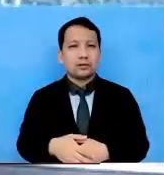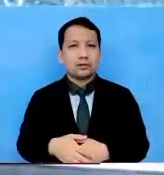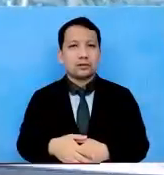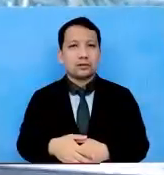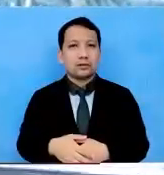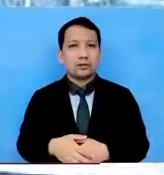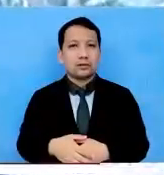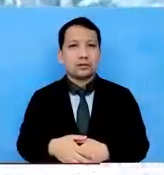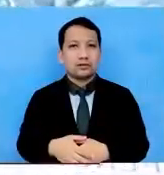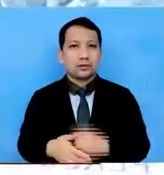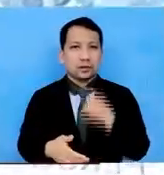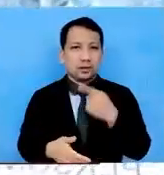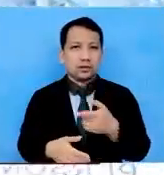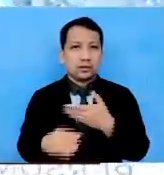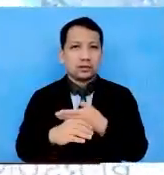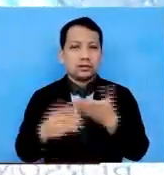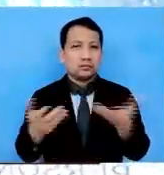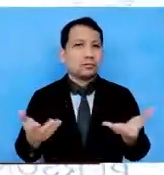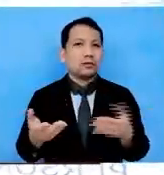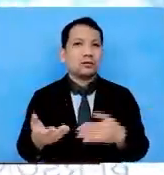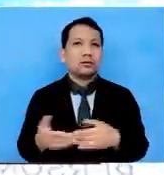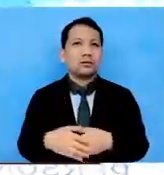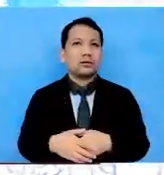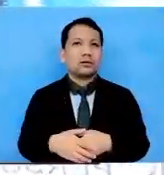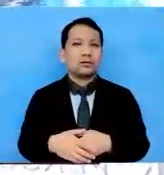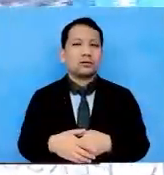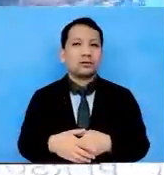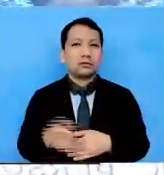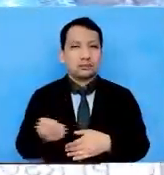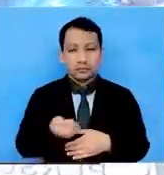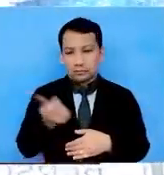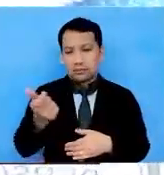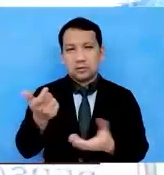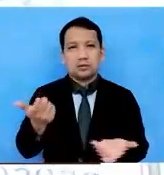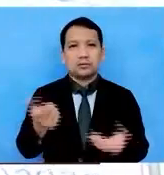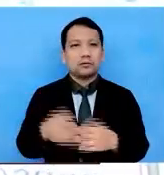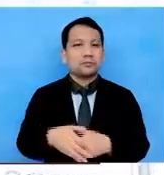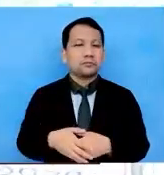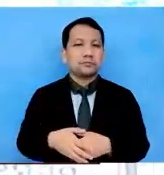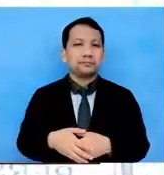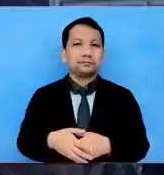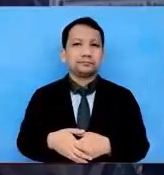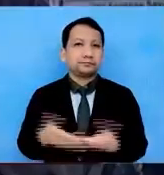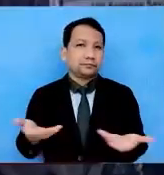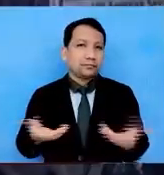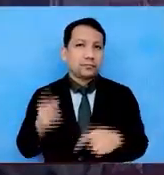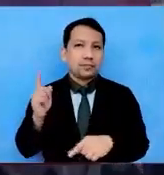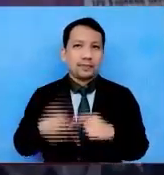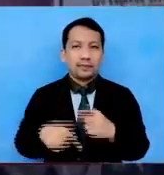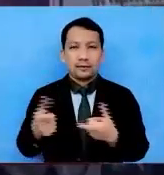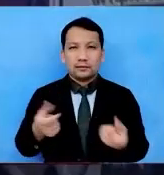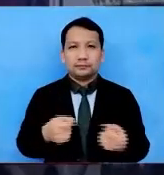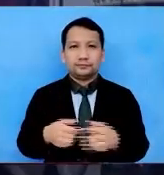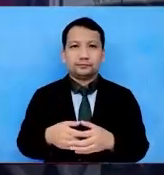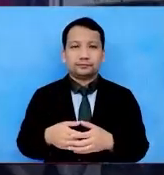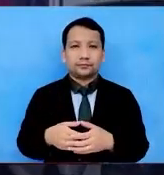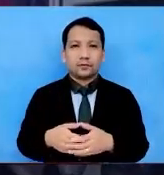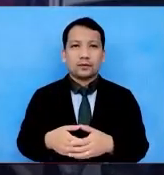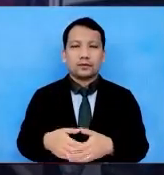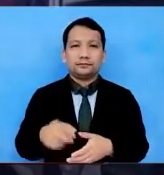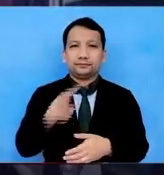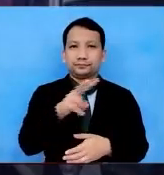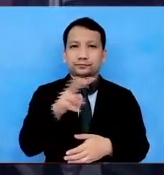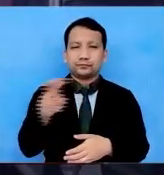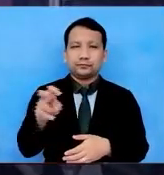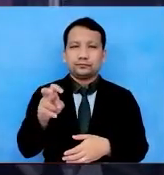na, ito tatanggalin talaga. Wala na tamang magawa. Sa Metro Manila,